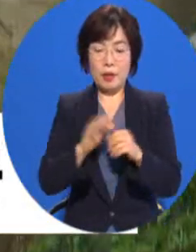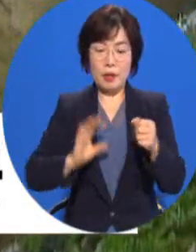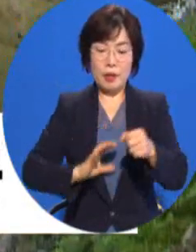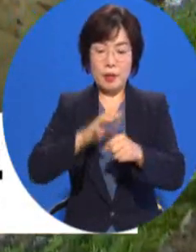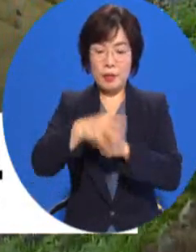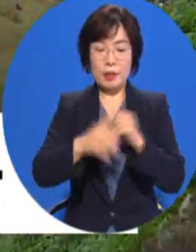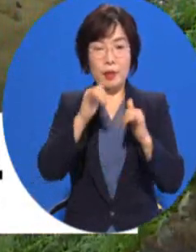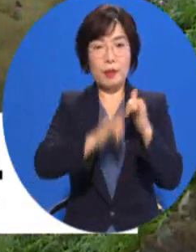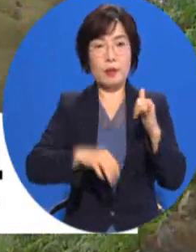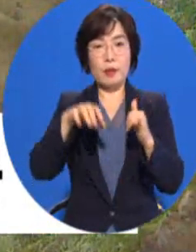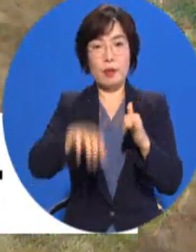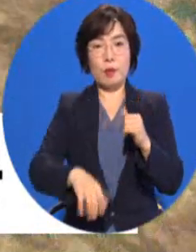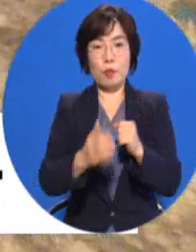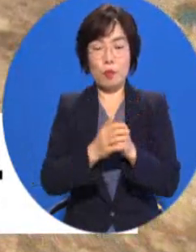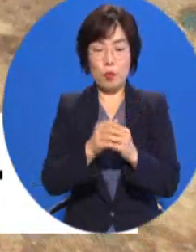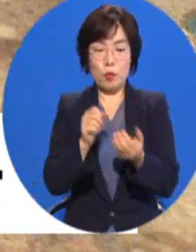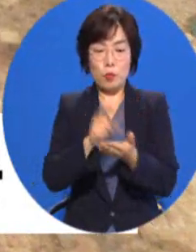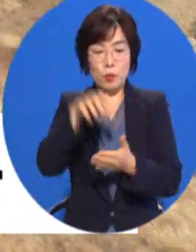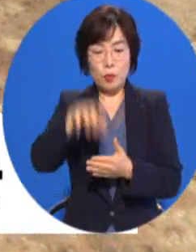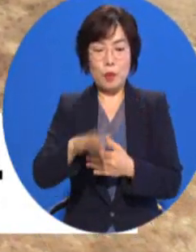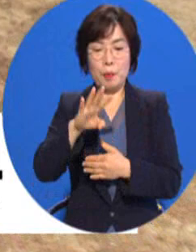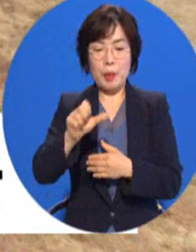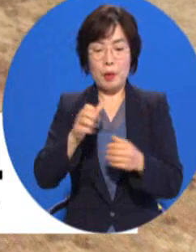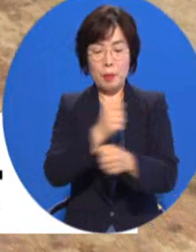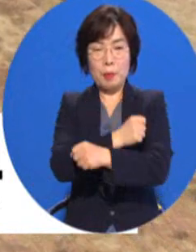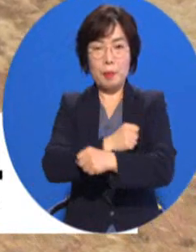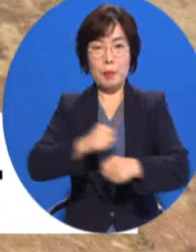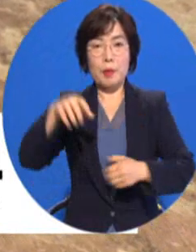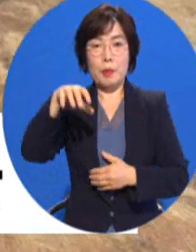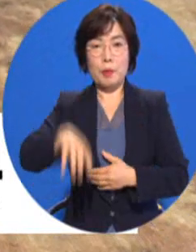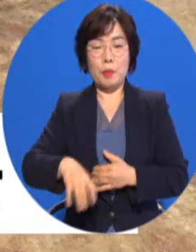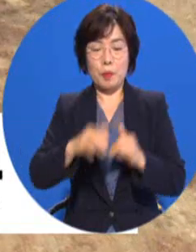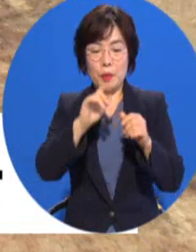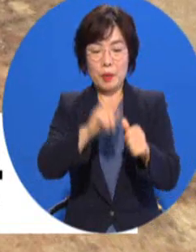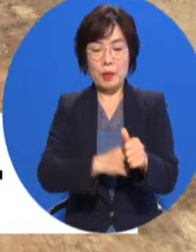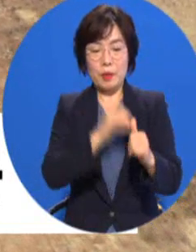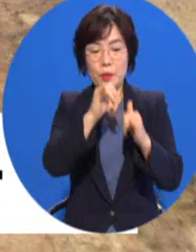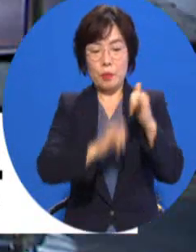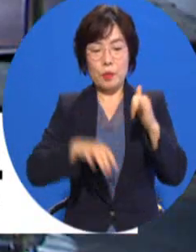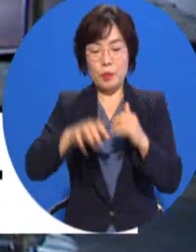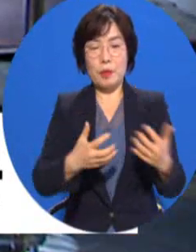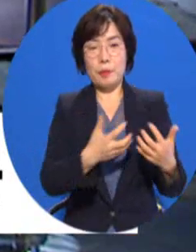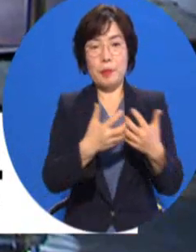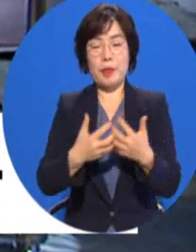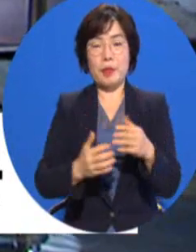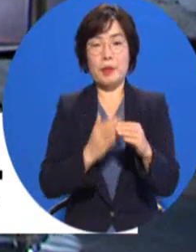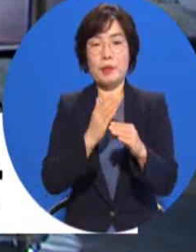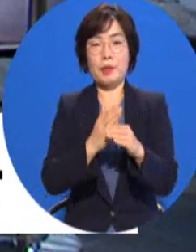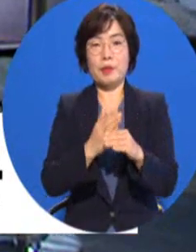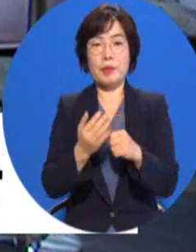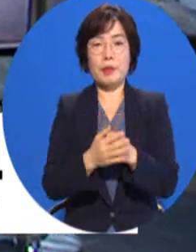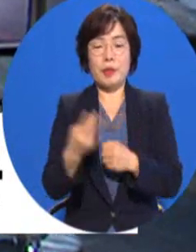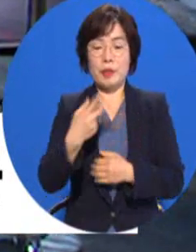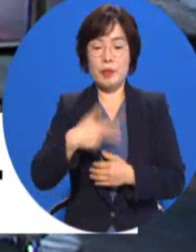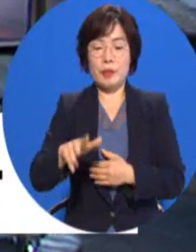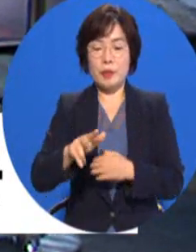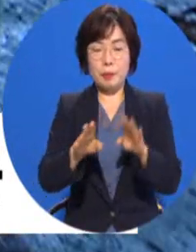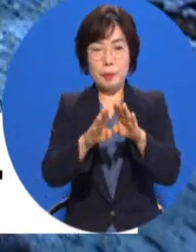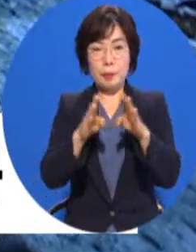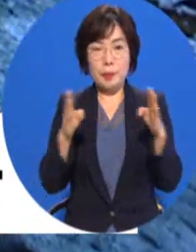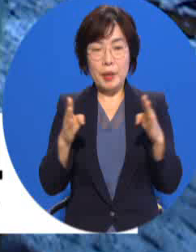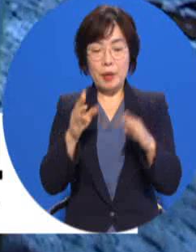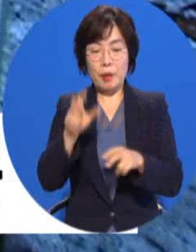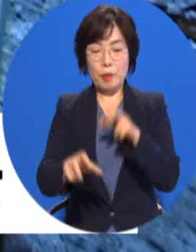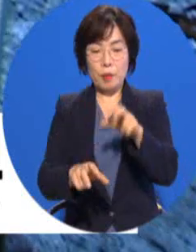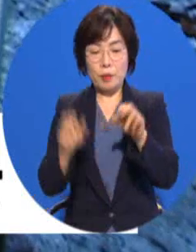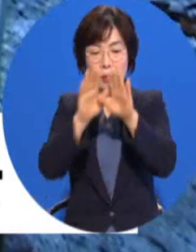세계적인 유적들이 축구장 45개 크기의 자연사 유적지를 채우고 있습니다. 지난 2007년 문을 연